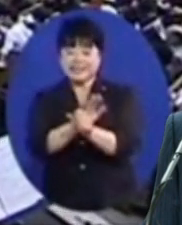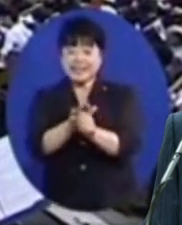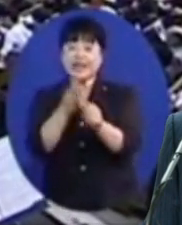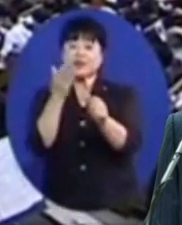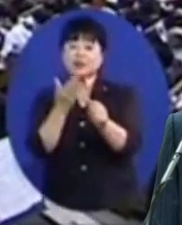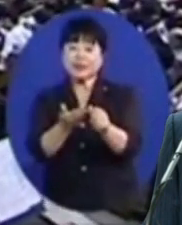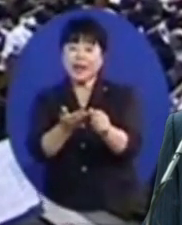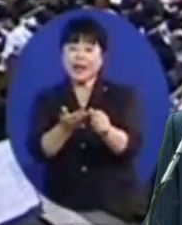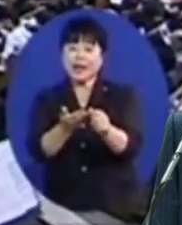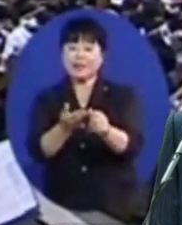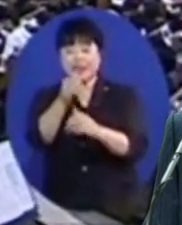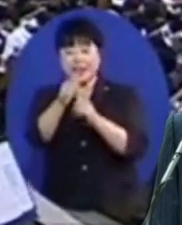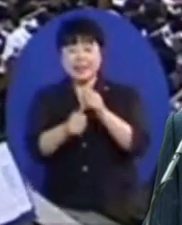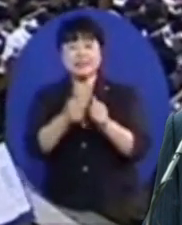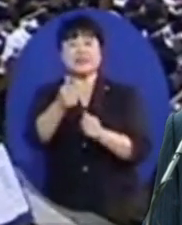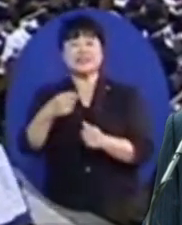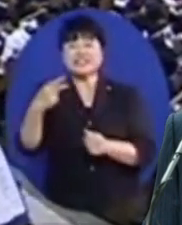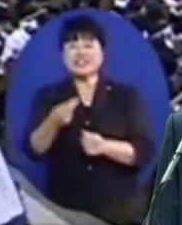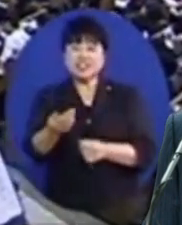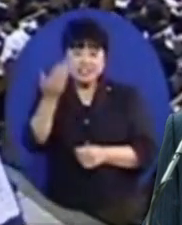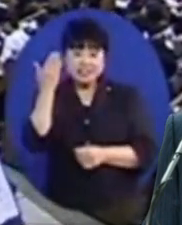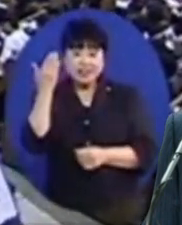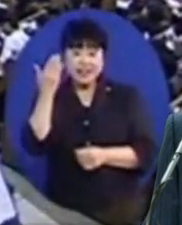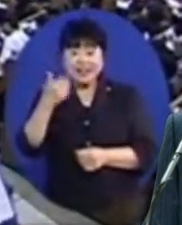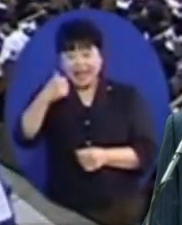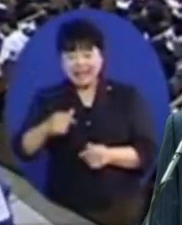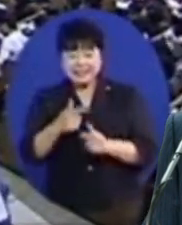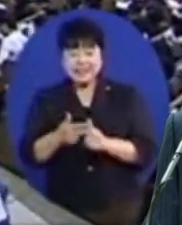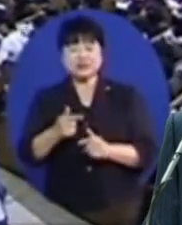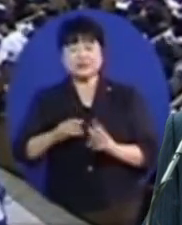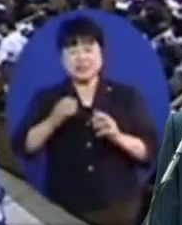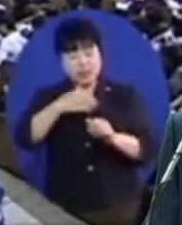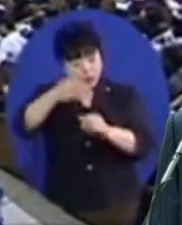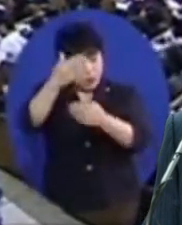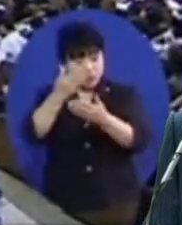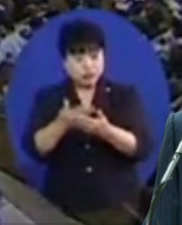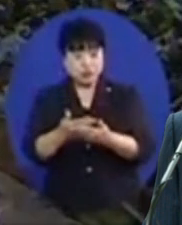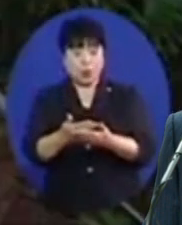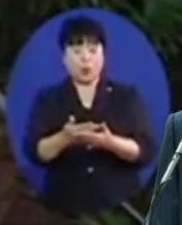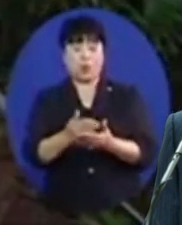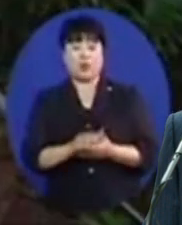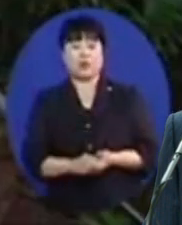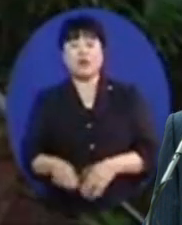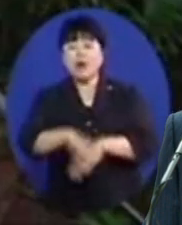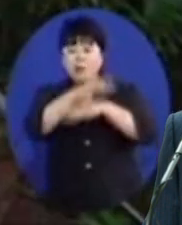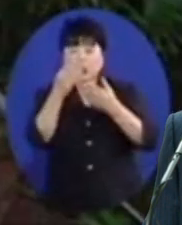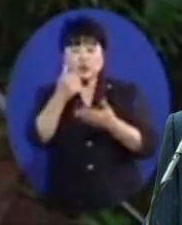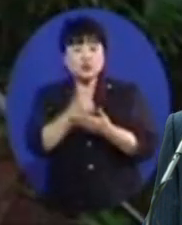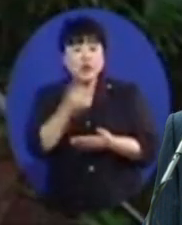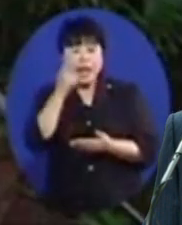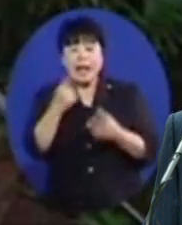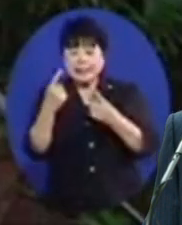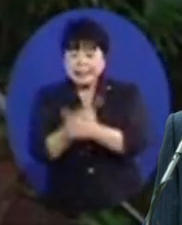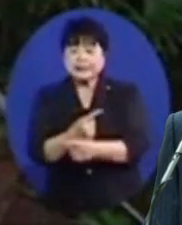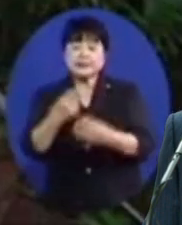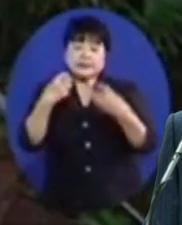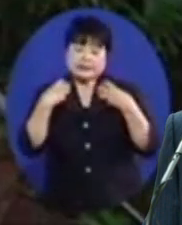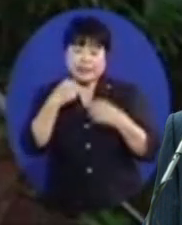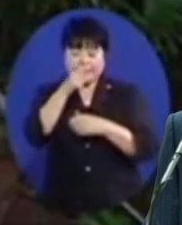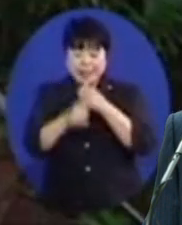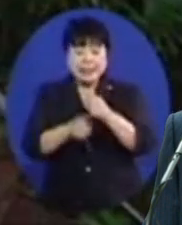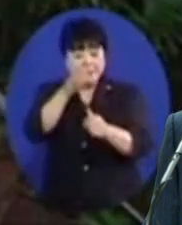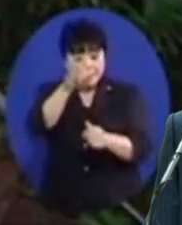가져오셨습니다. 하나님이 2000년 전에 그 아들 예수님을 세상에 보내셔서 모든 죄악을 대신 담당하여 하나님